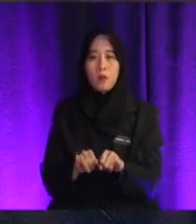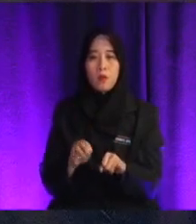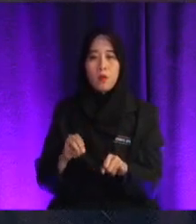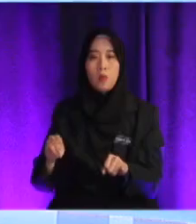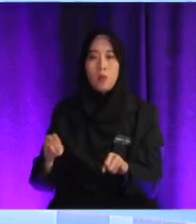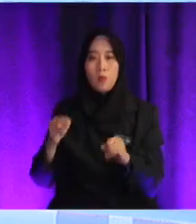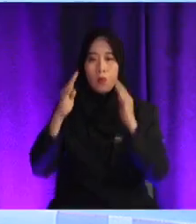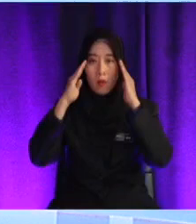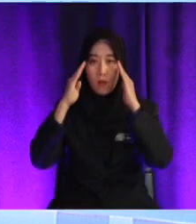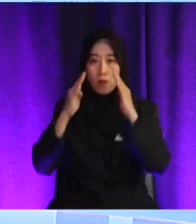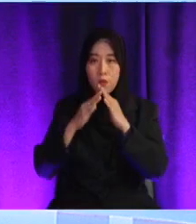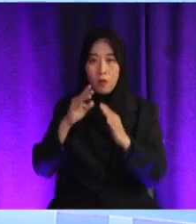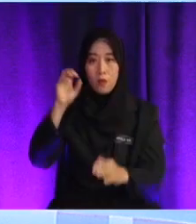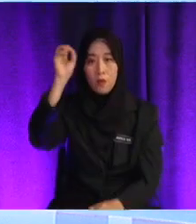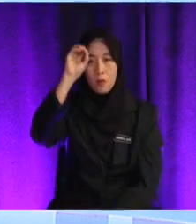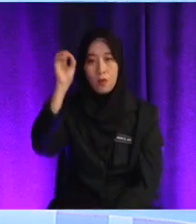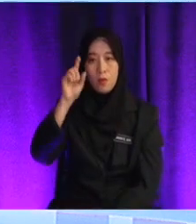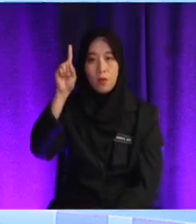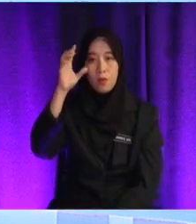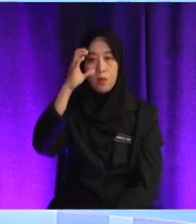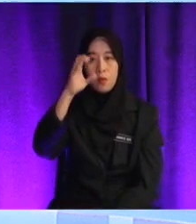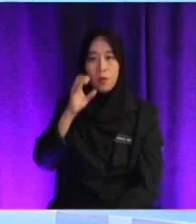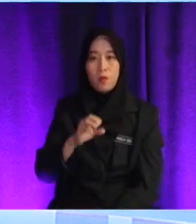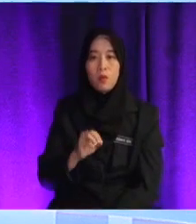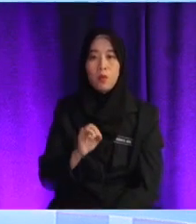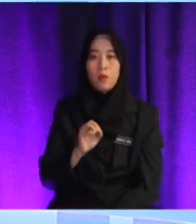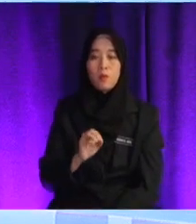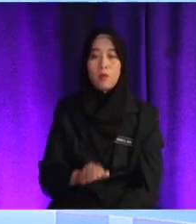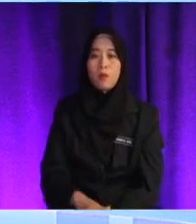fokus 100%. Baik, cikgu. Jadi rumusan apa yang kita dah belajar